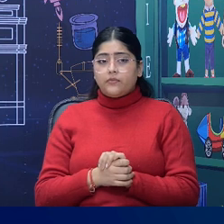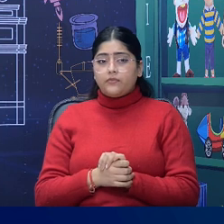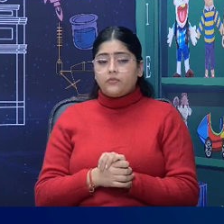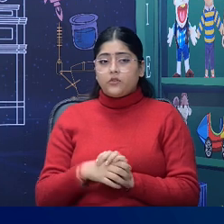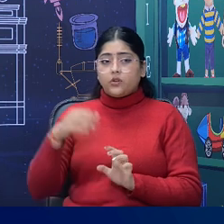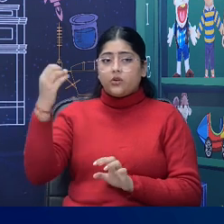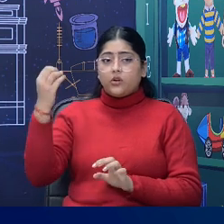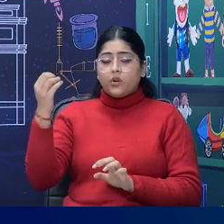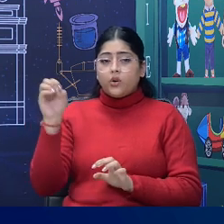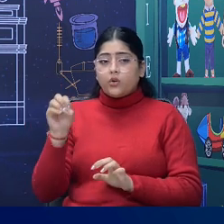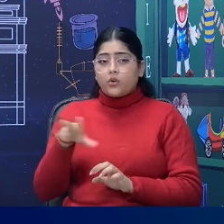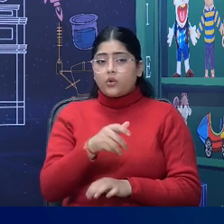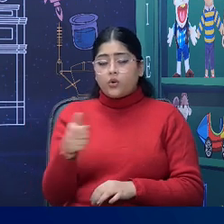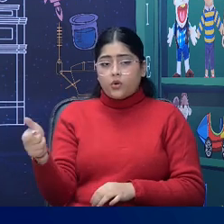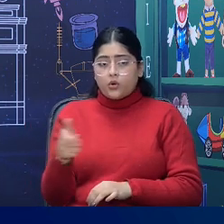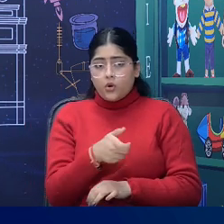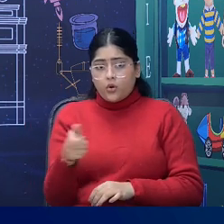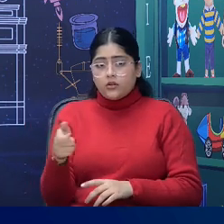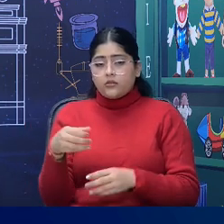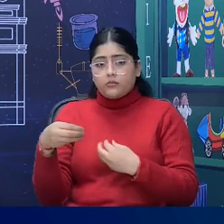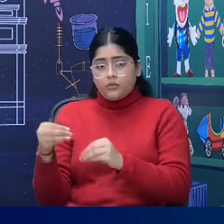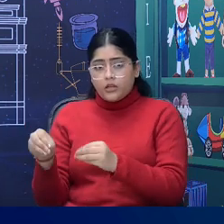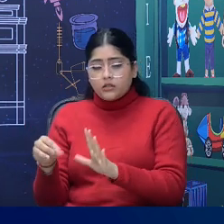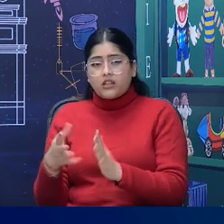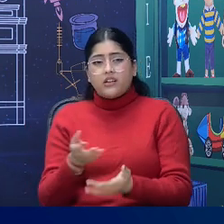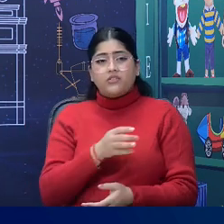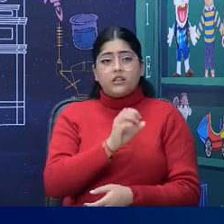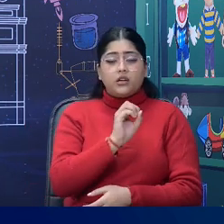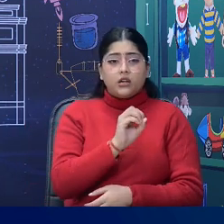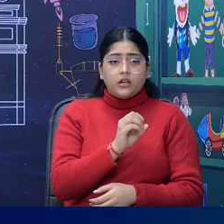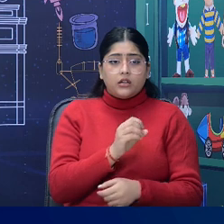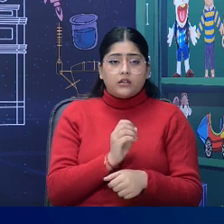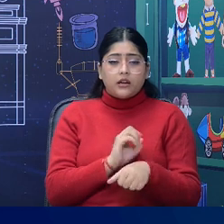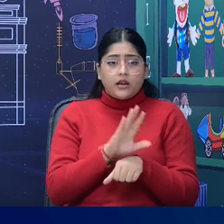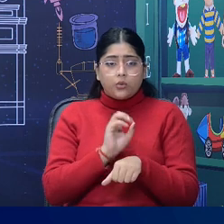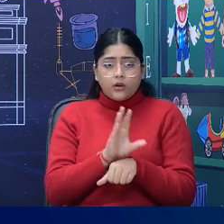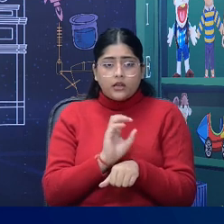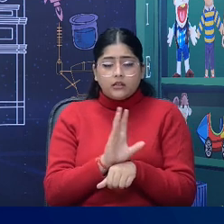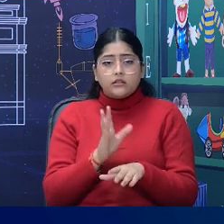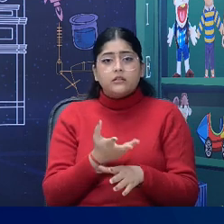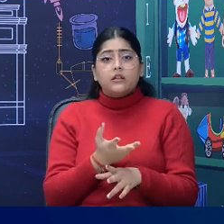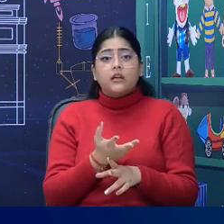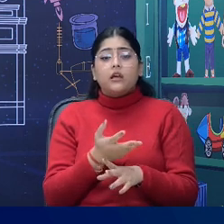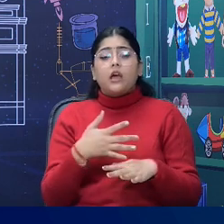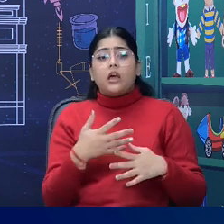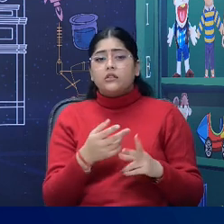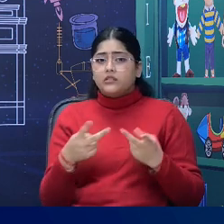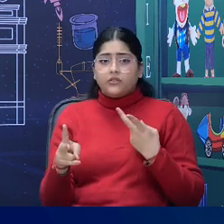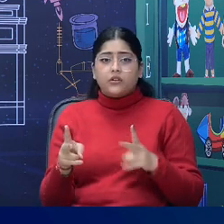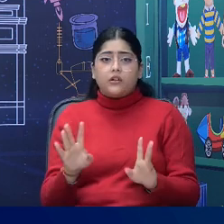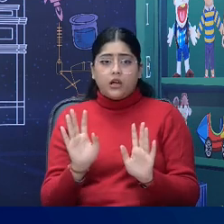था व्यंग था किस प्रकार से व्यक्ति जो है किसी का शोषण करता है अपनी बातों से दूसरे को